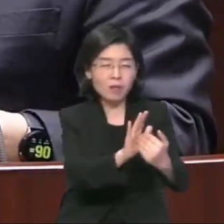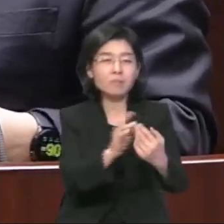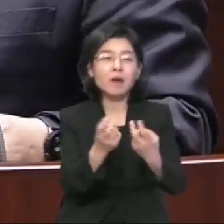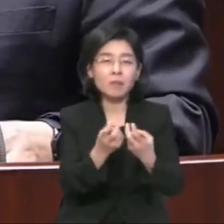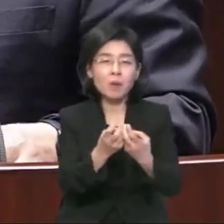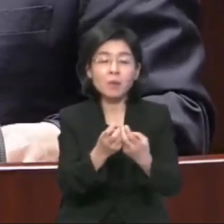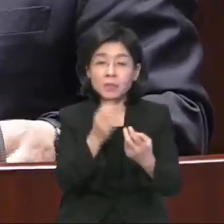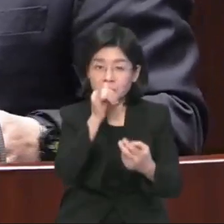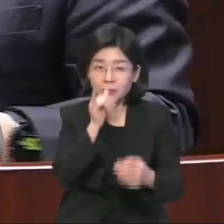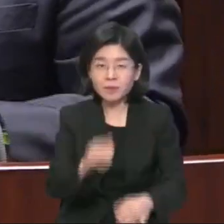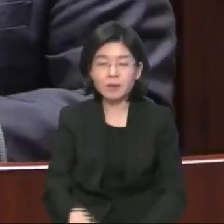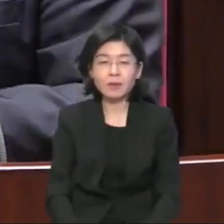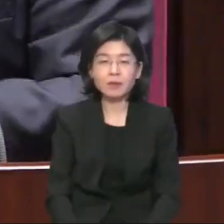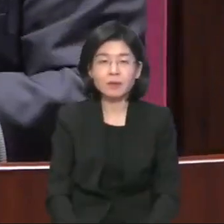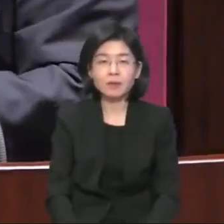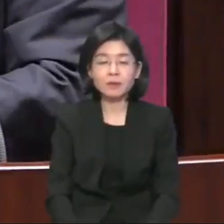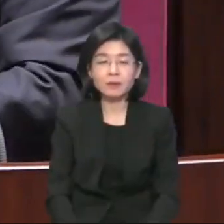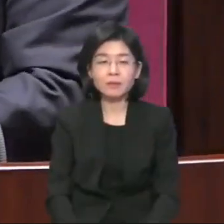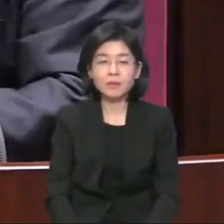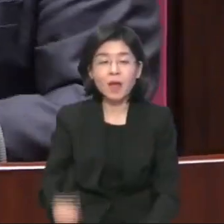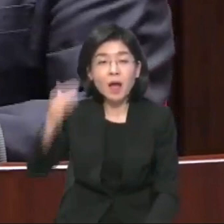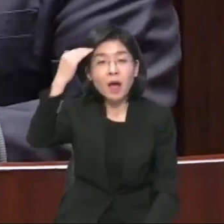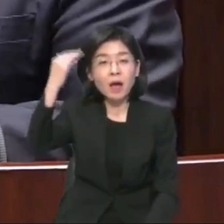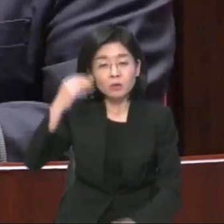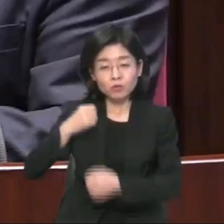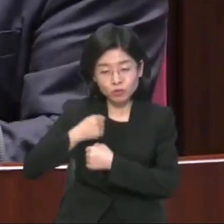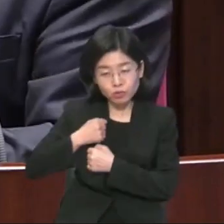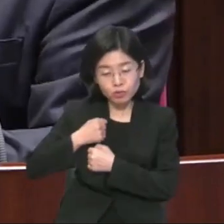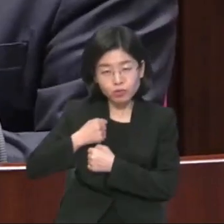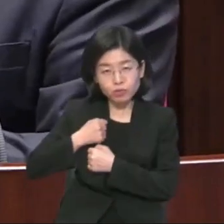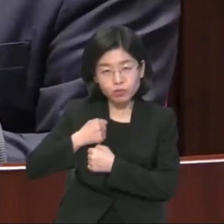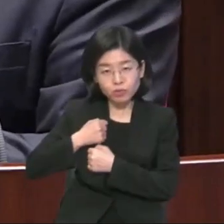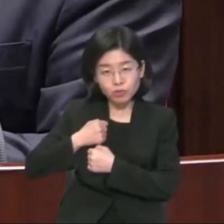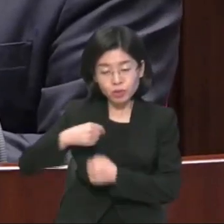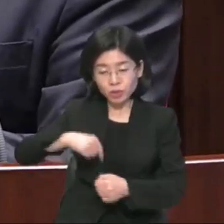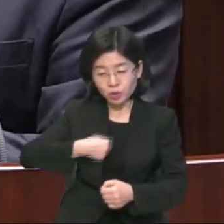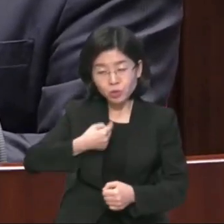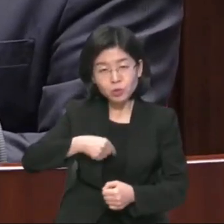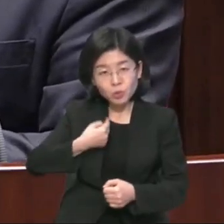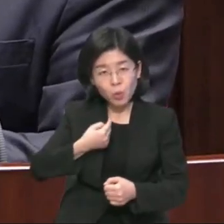체계로 를 기반으로 해서 구성되어 있습니다. 우리 군 자체로